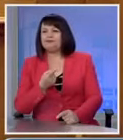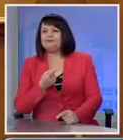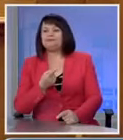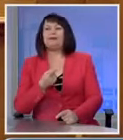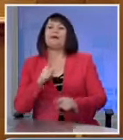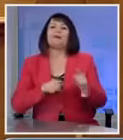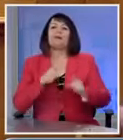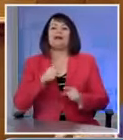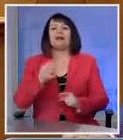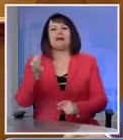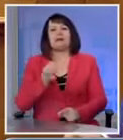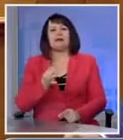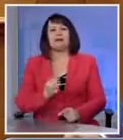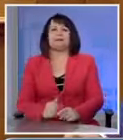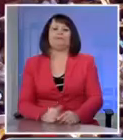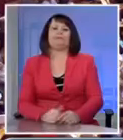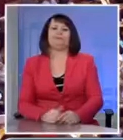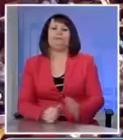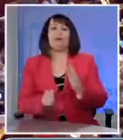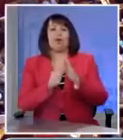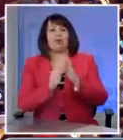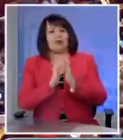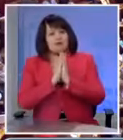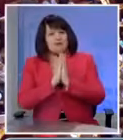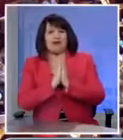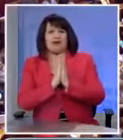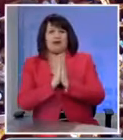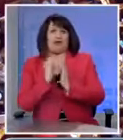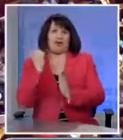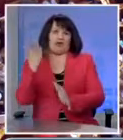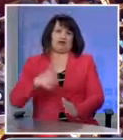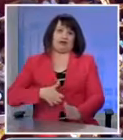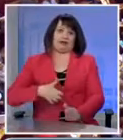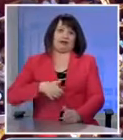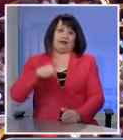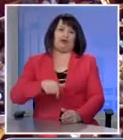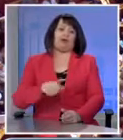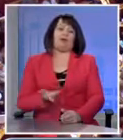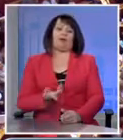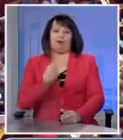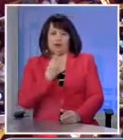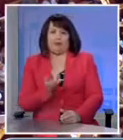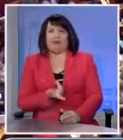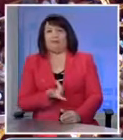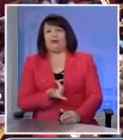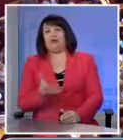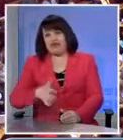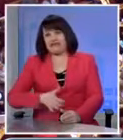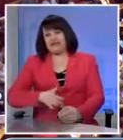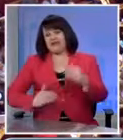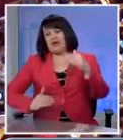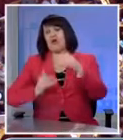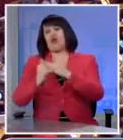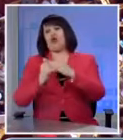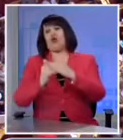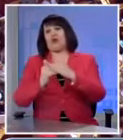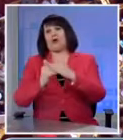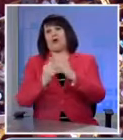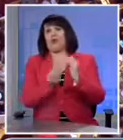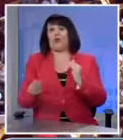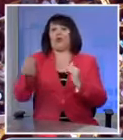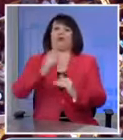Κάποιοι χαρακτήρες. Κύριοι, σας παρακαλώ, υπάρχουν και αστεία απ' έξω, εντάξει. Είπαμε. Ένα όριο. Μην το